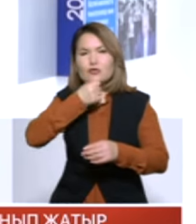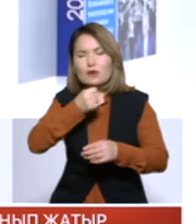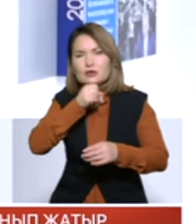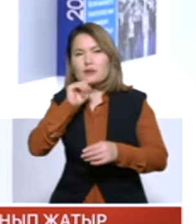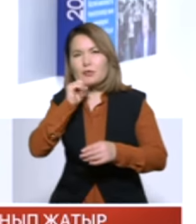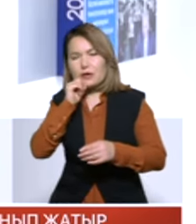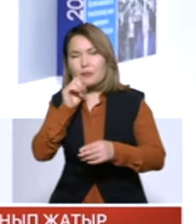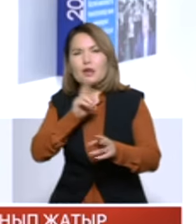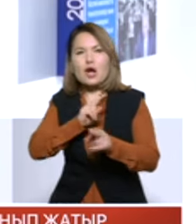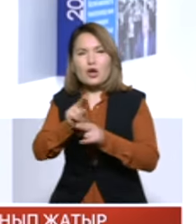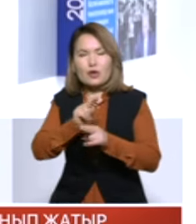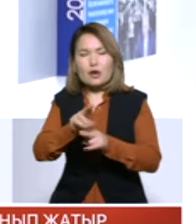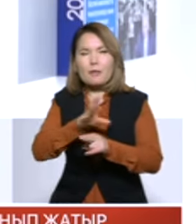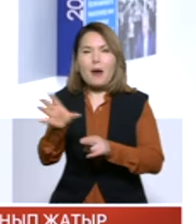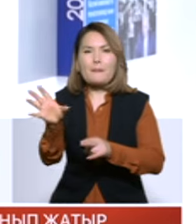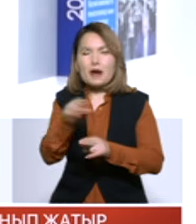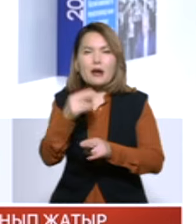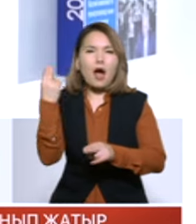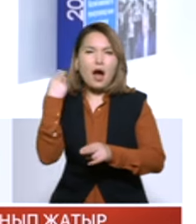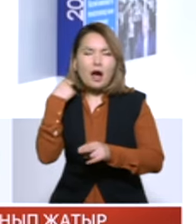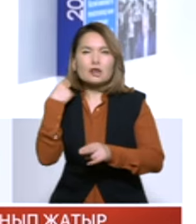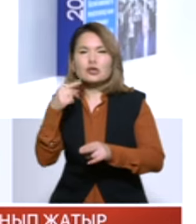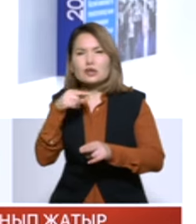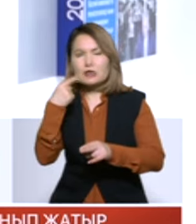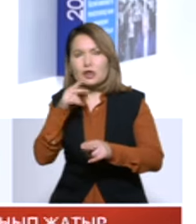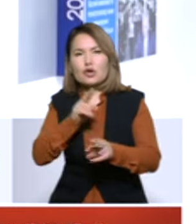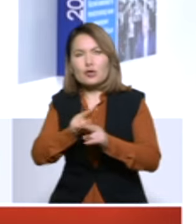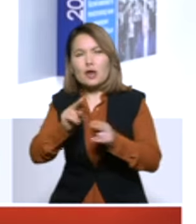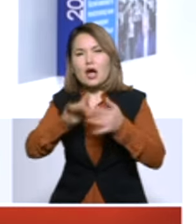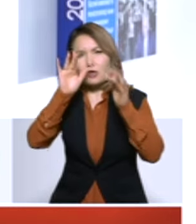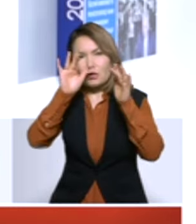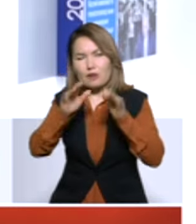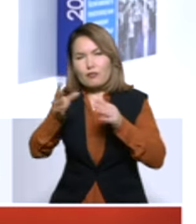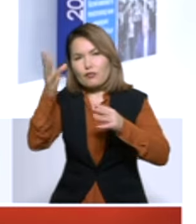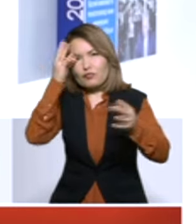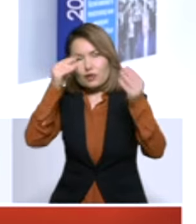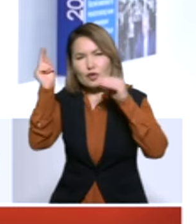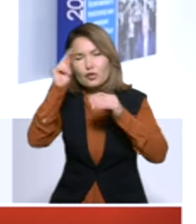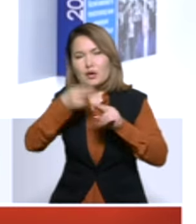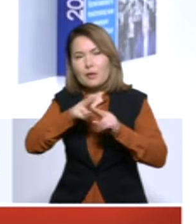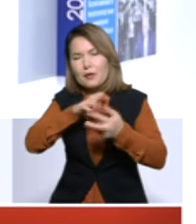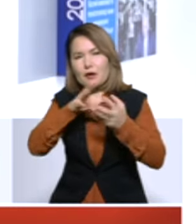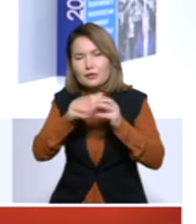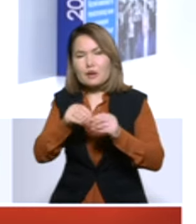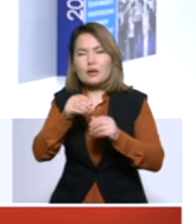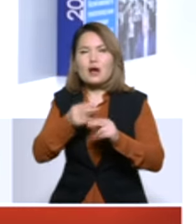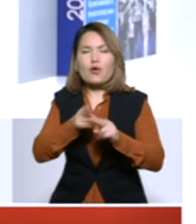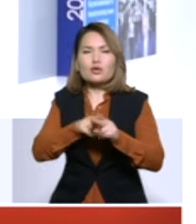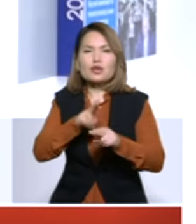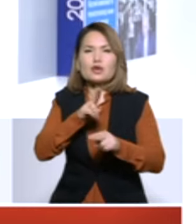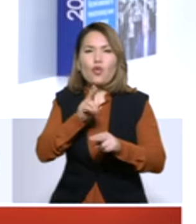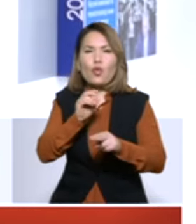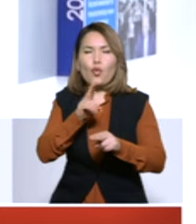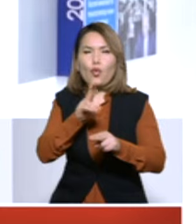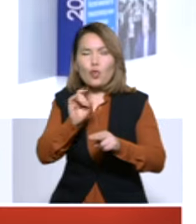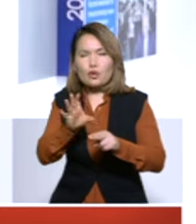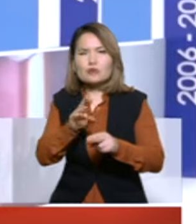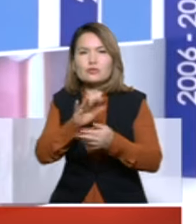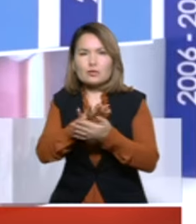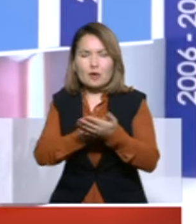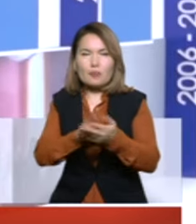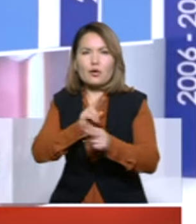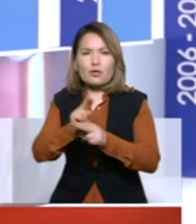кері байланыс алып, осының барлықтарын осы бір ұзақ мерзімді емес, осы кварталдық мерзімдік курсқа жалғастырамыз ба деген